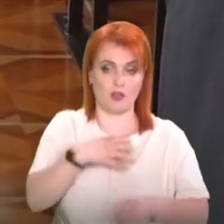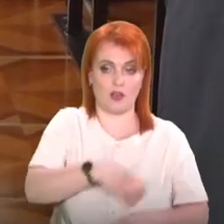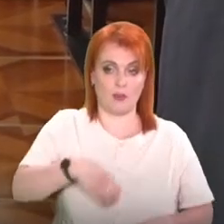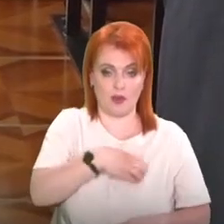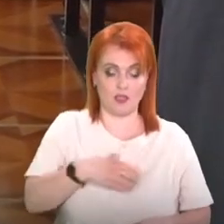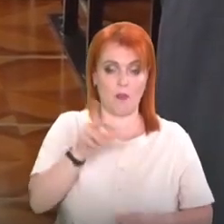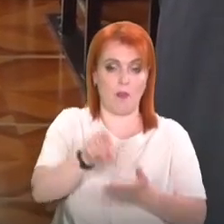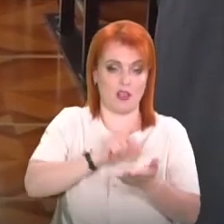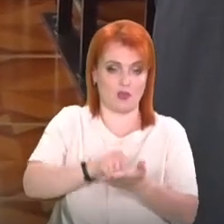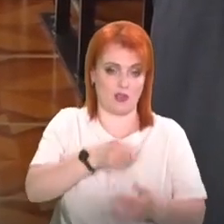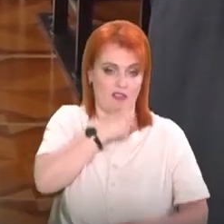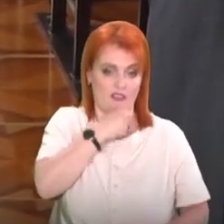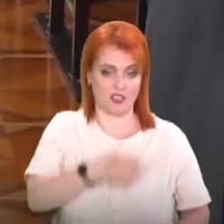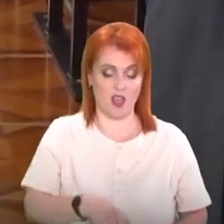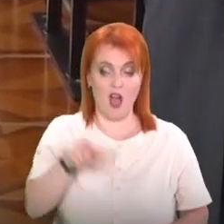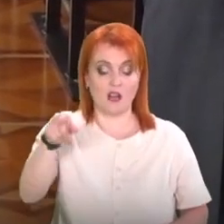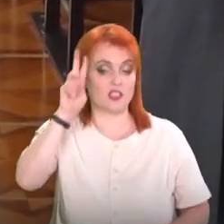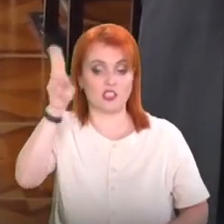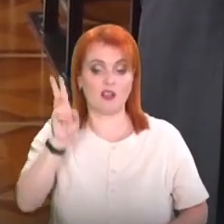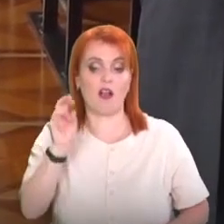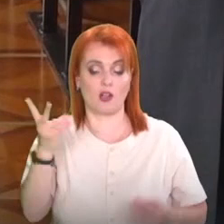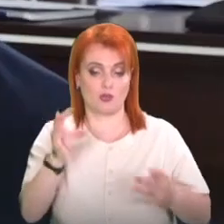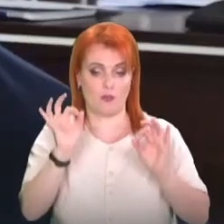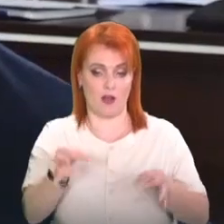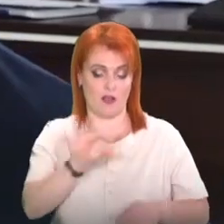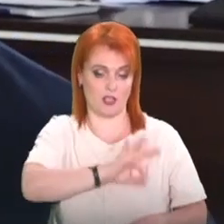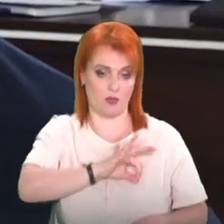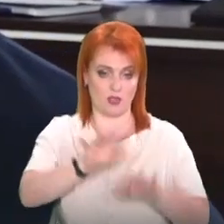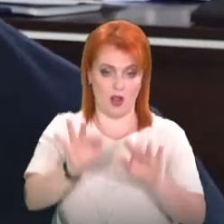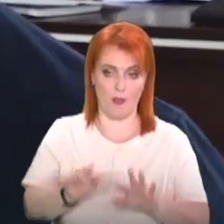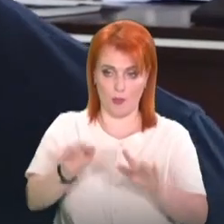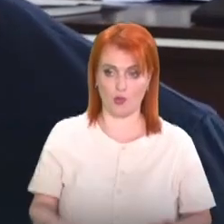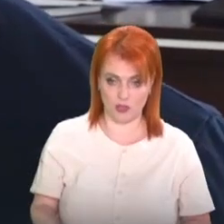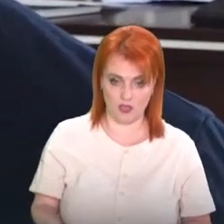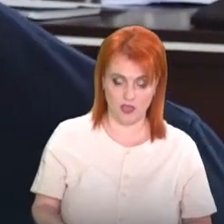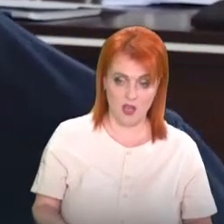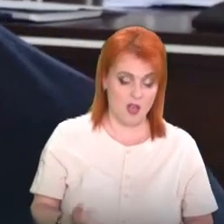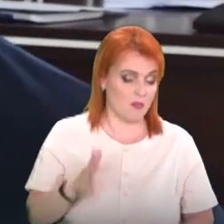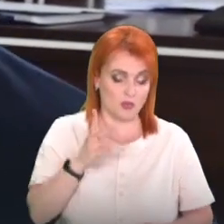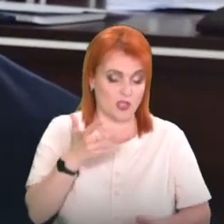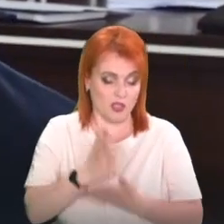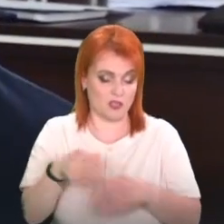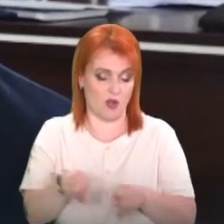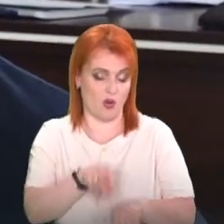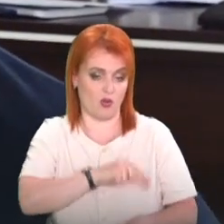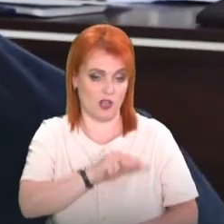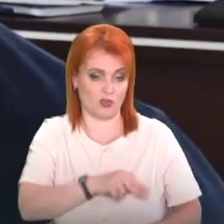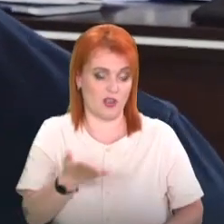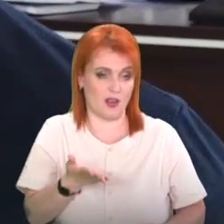calculatorul. Trebuie acest moment studiat, prelucrat, să vedem dacă se descurcă, dacă ne descurcăm,